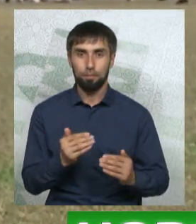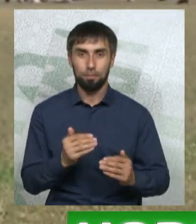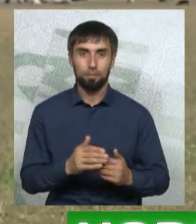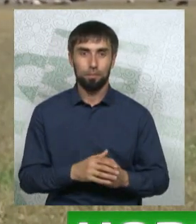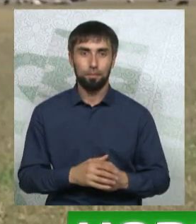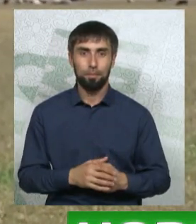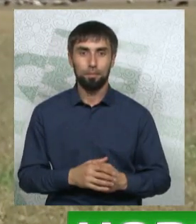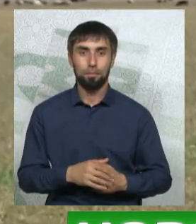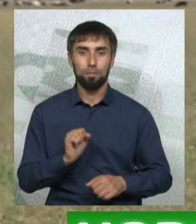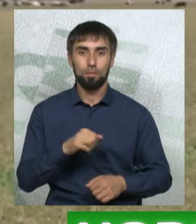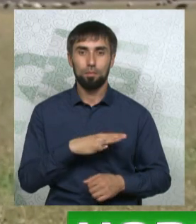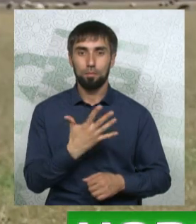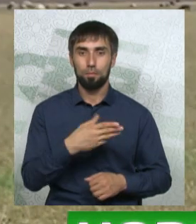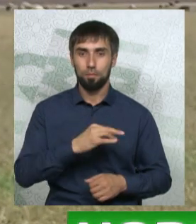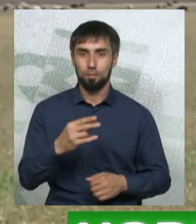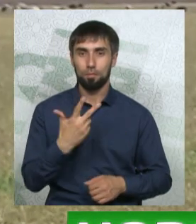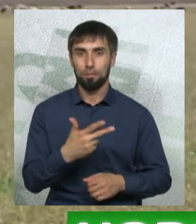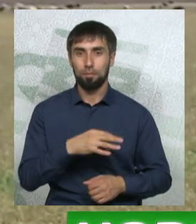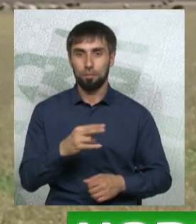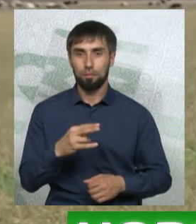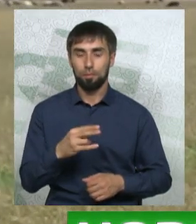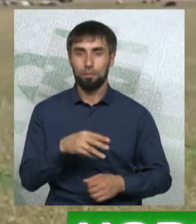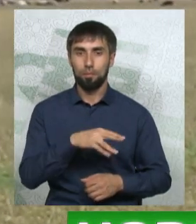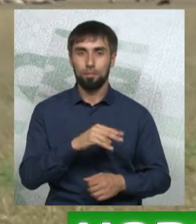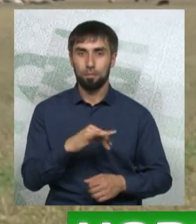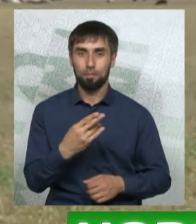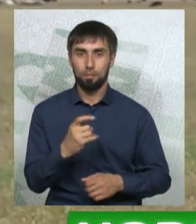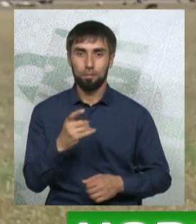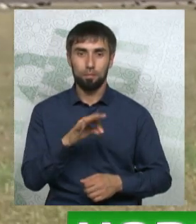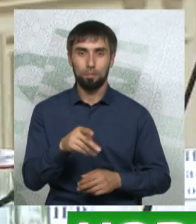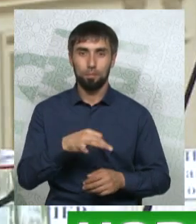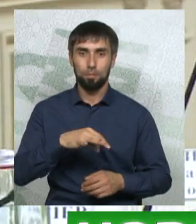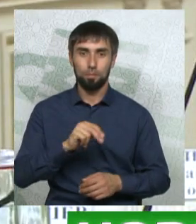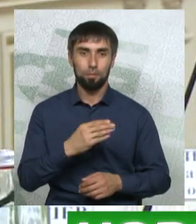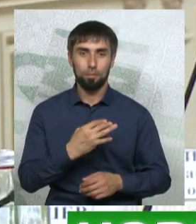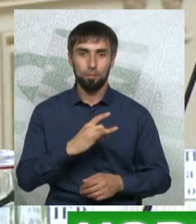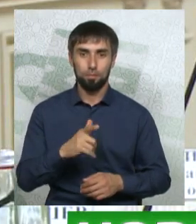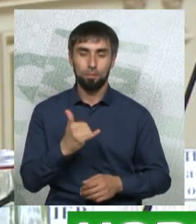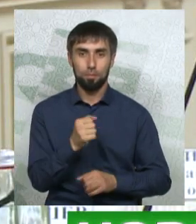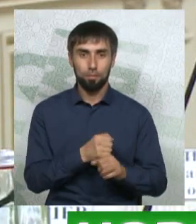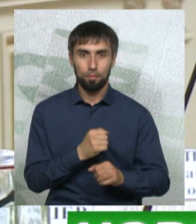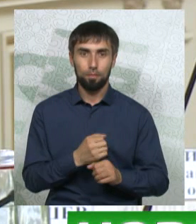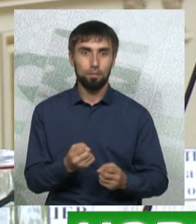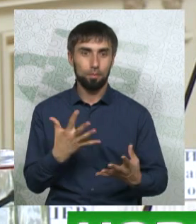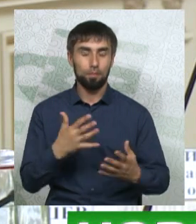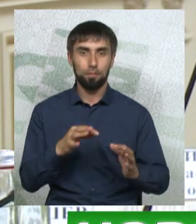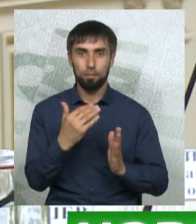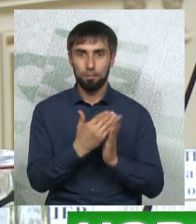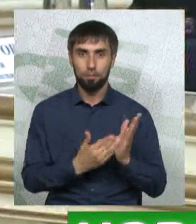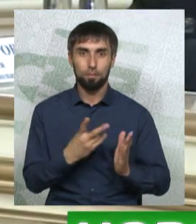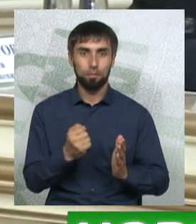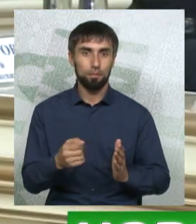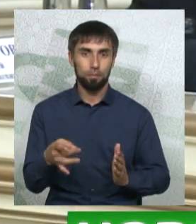я производитель, хотя бы 5 тонн, хотя бы 3 тонны. Мини-цех по переработке шерсти. Сегодня разрабатываются несколько программ как